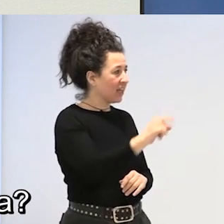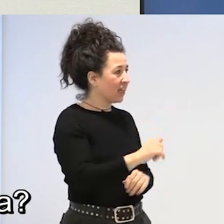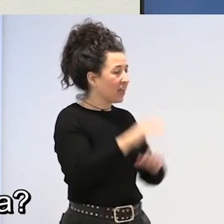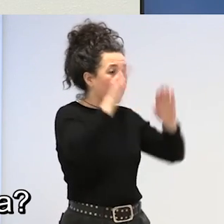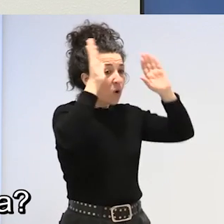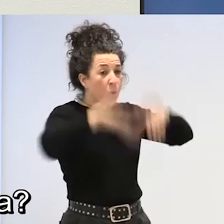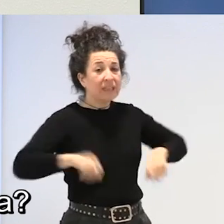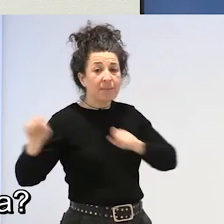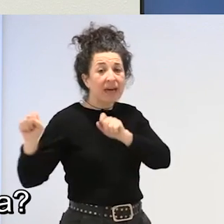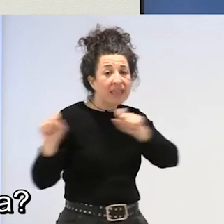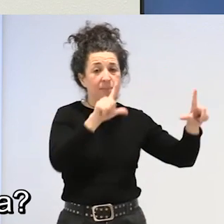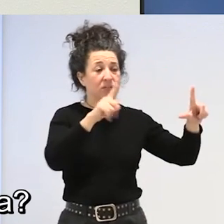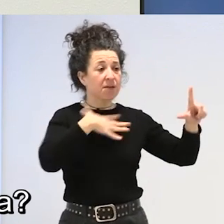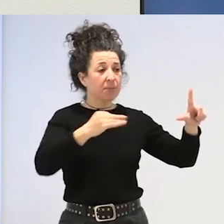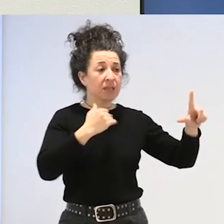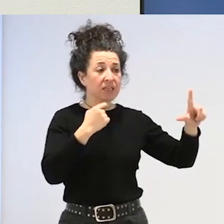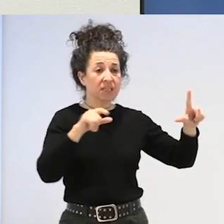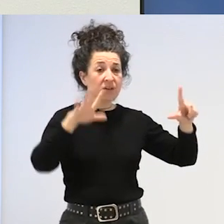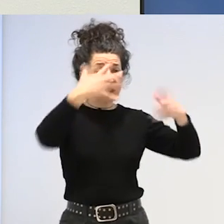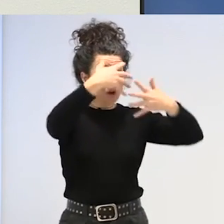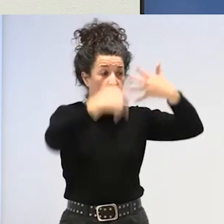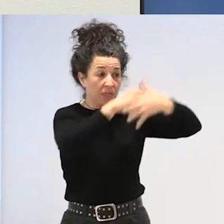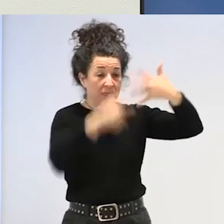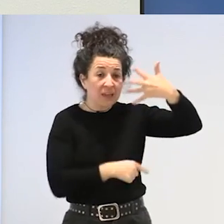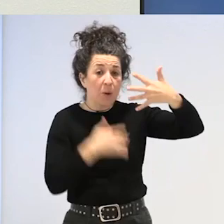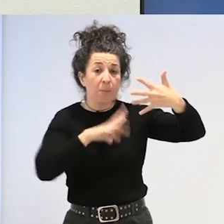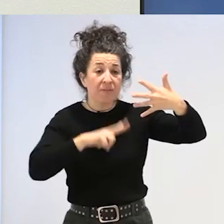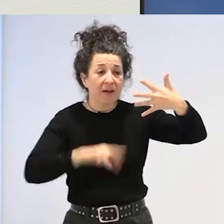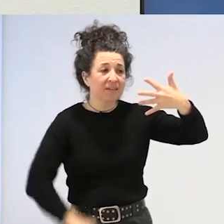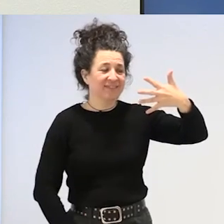azken diapositiba, gozto hiena. Bai.